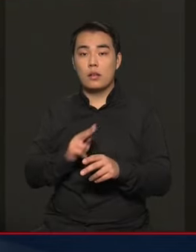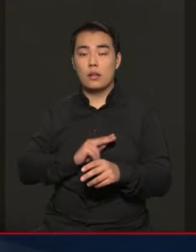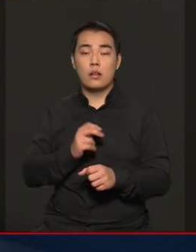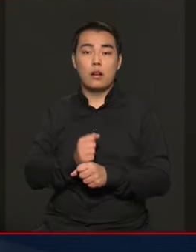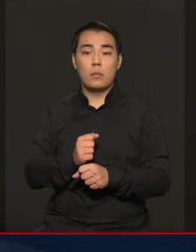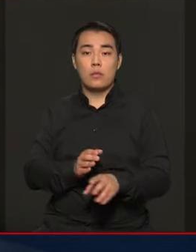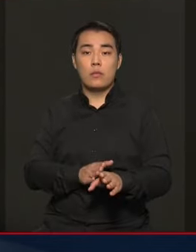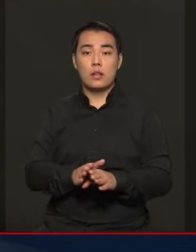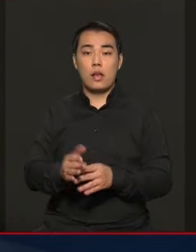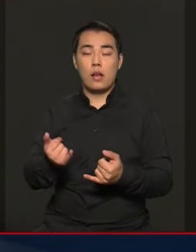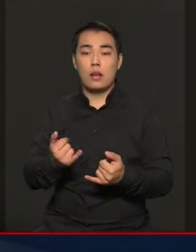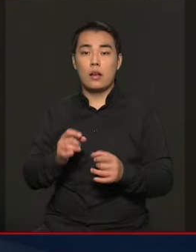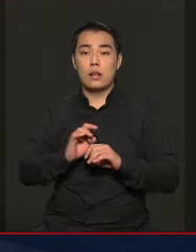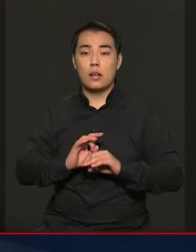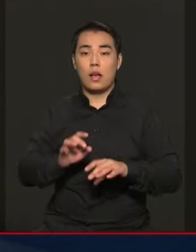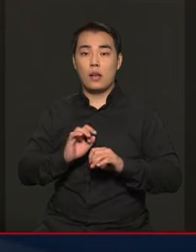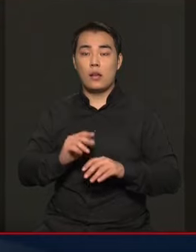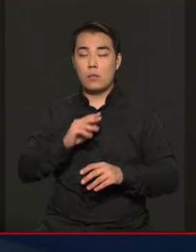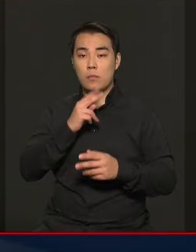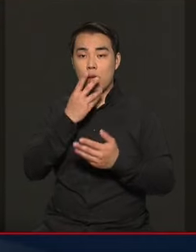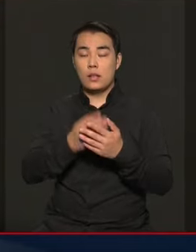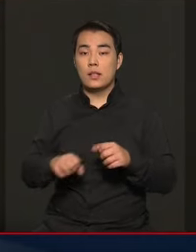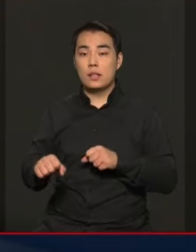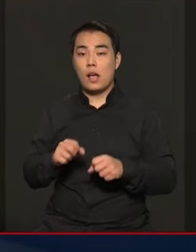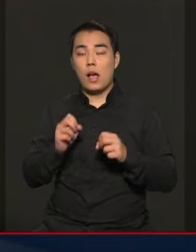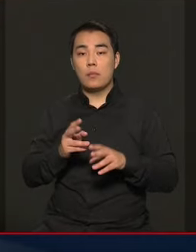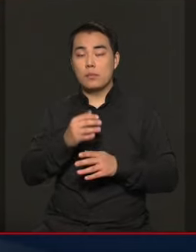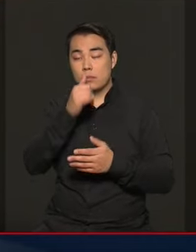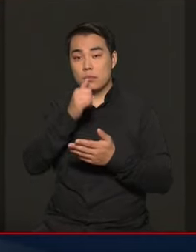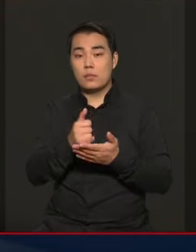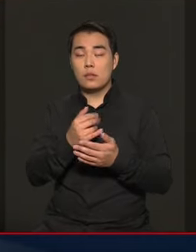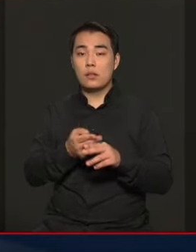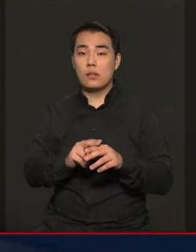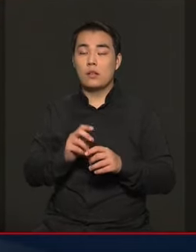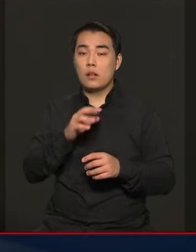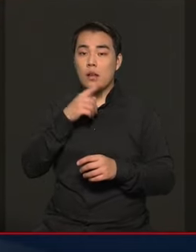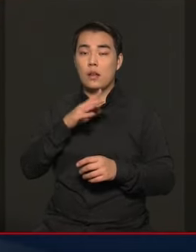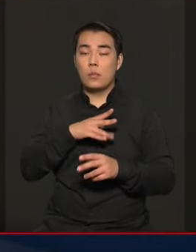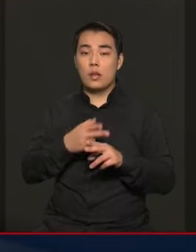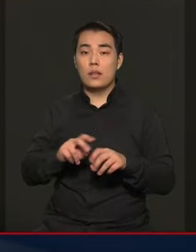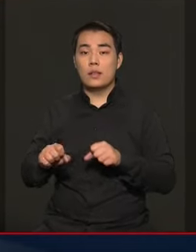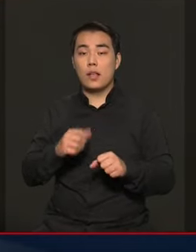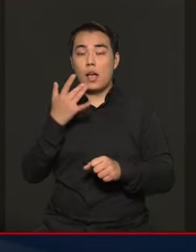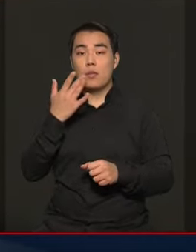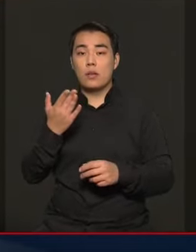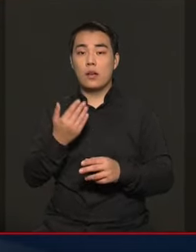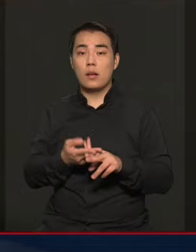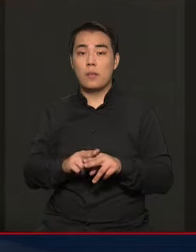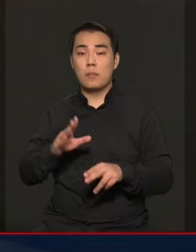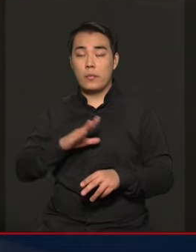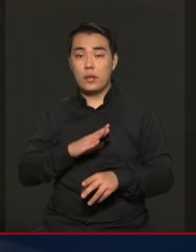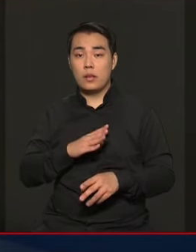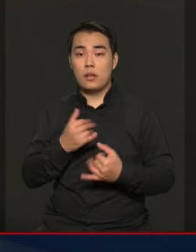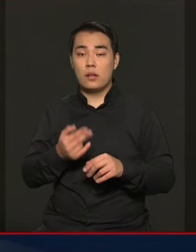өздерінің жаңағы сұхбаттарында бұл сілкіністі қауіп төндірмейтінін айтты. Бұл сілкініс жаңағы шет елде болғандықтан олардың